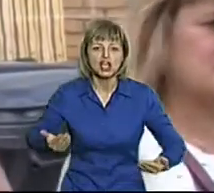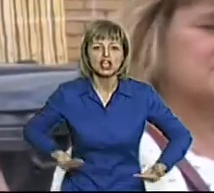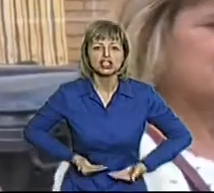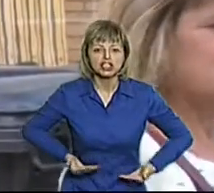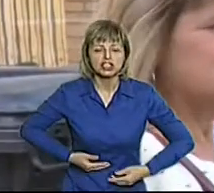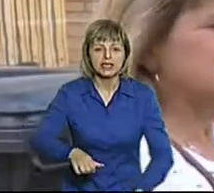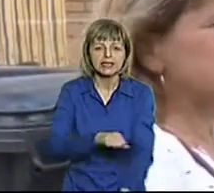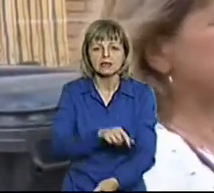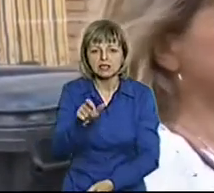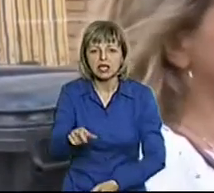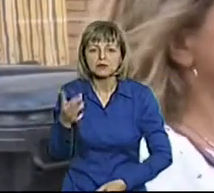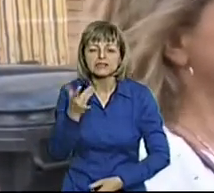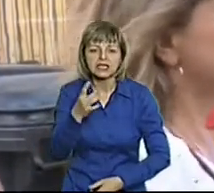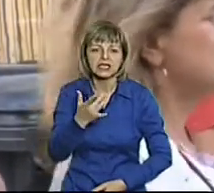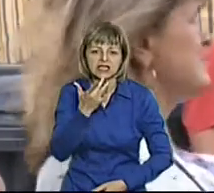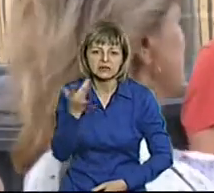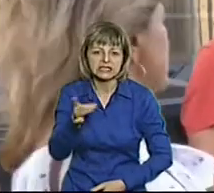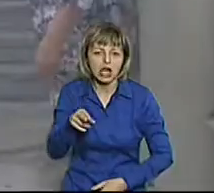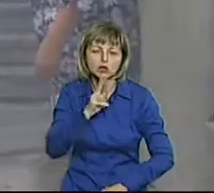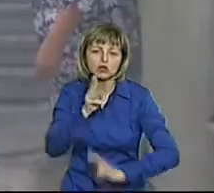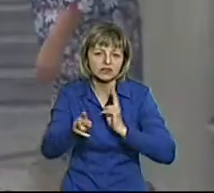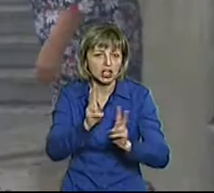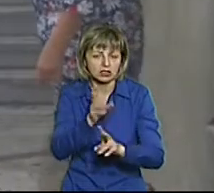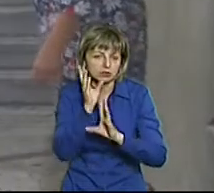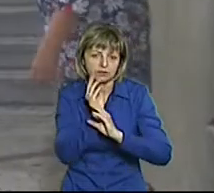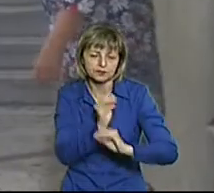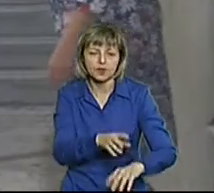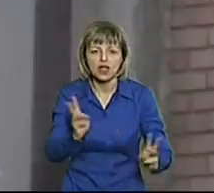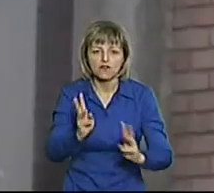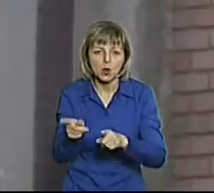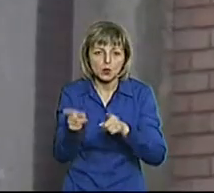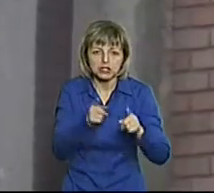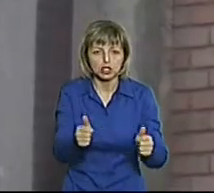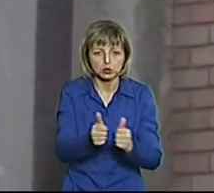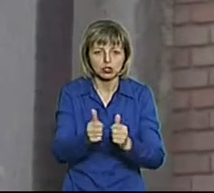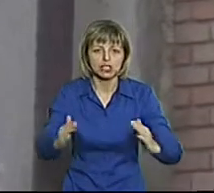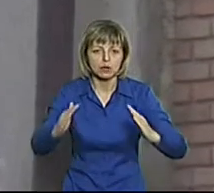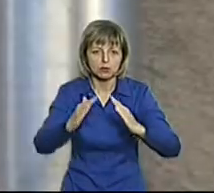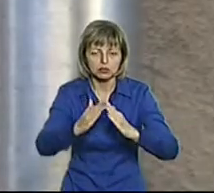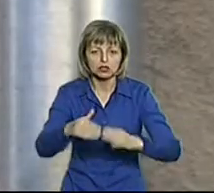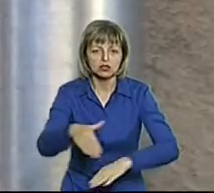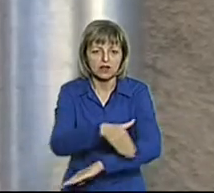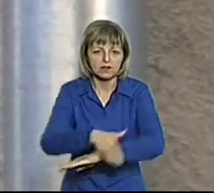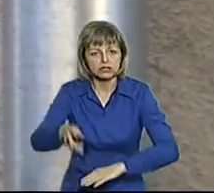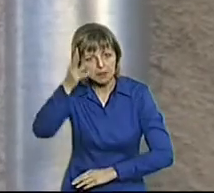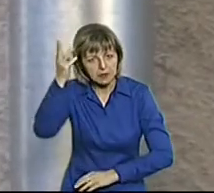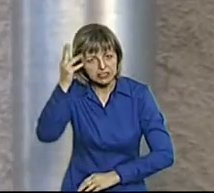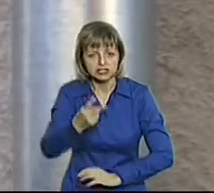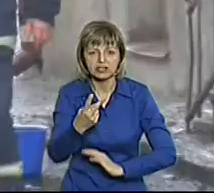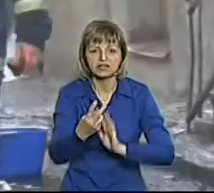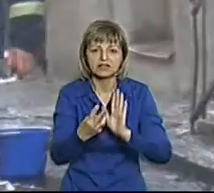міську раду скільки раз зверталися, ніхто нічого не звертав уваги. Вогонь перекинувся на сусідній житловий будинок на Богдана